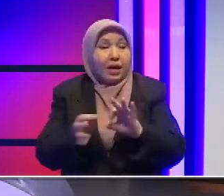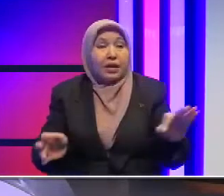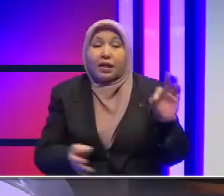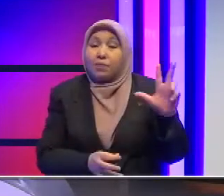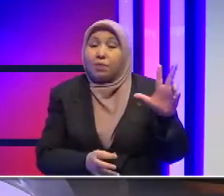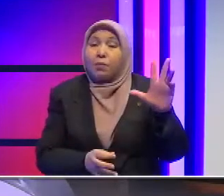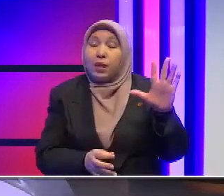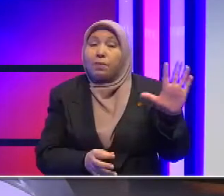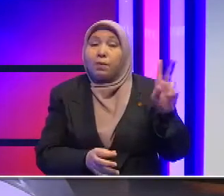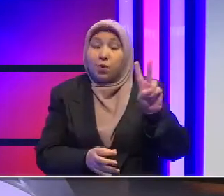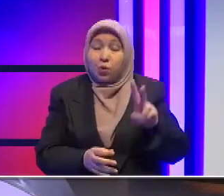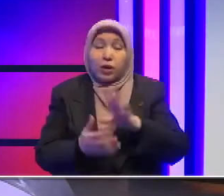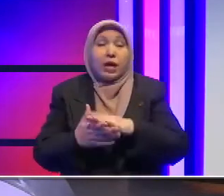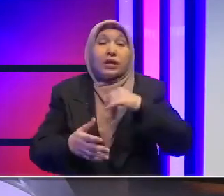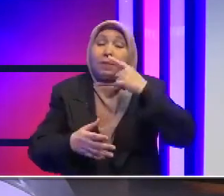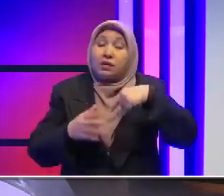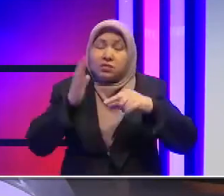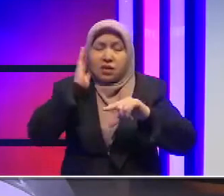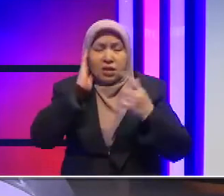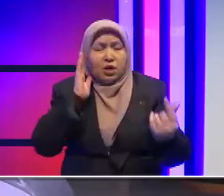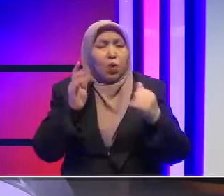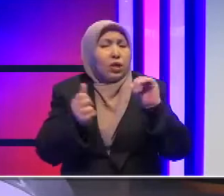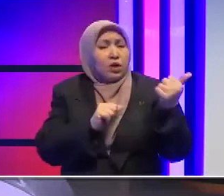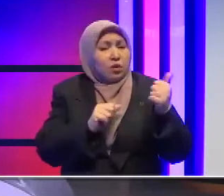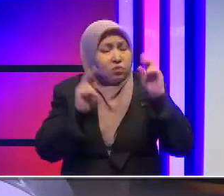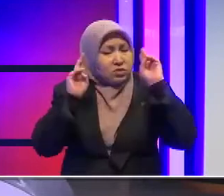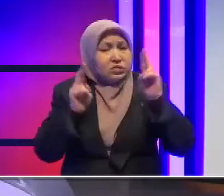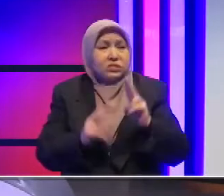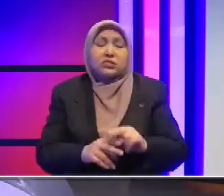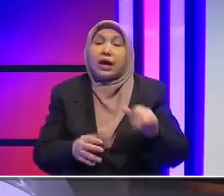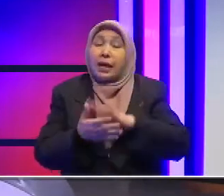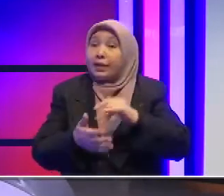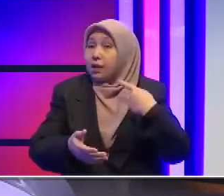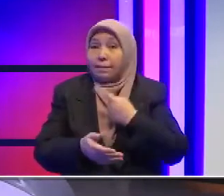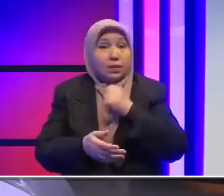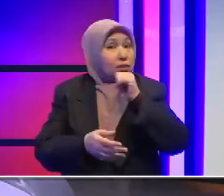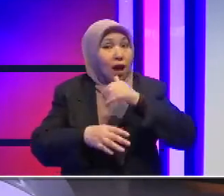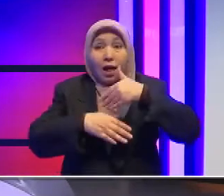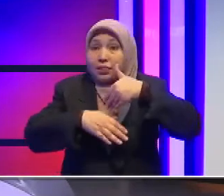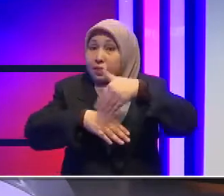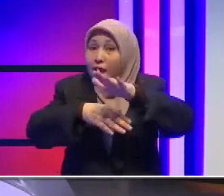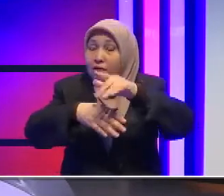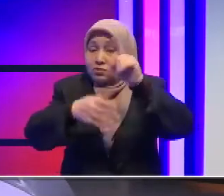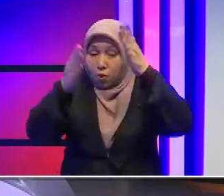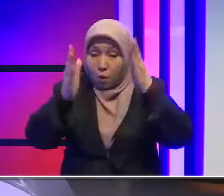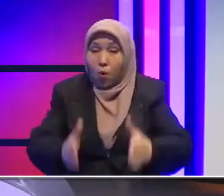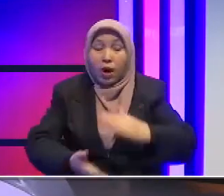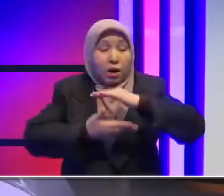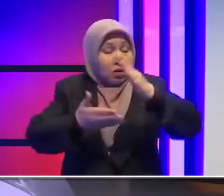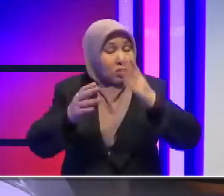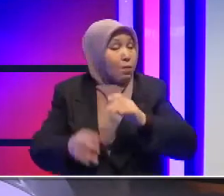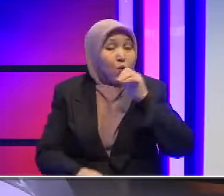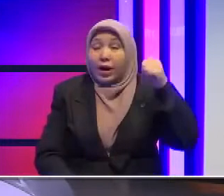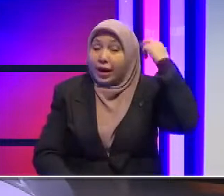yang dibacakan Ustaz Tirmizi sebentar tadi, terjemahannya, dan kami tidak mengutus seorang rasul dan tidak juga seorang nabi